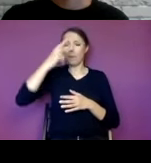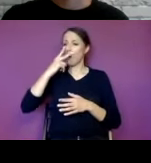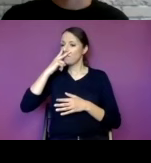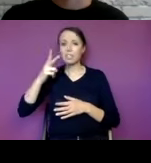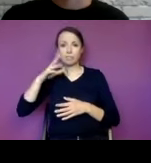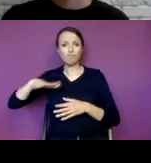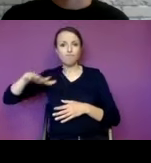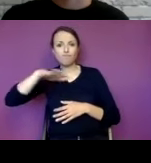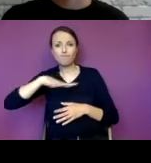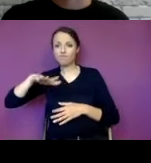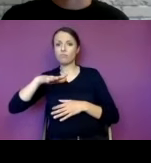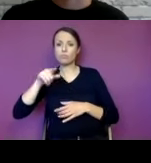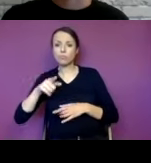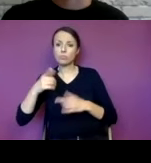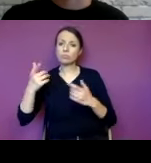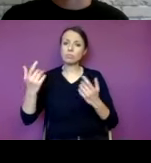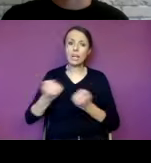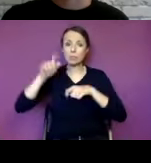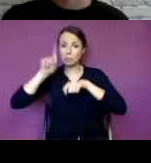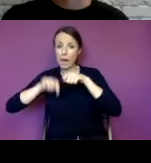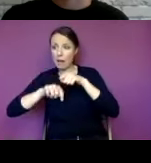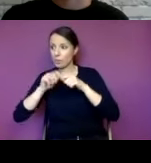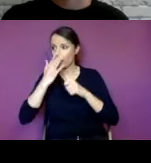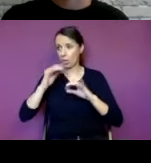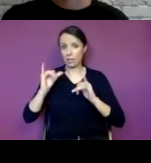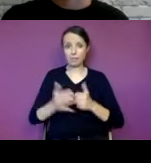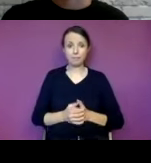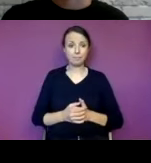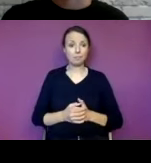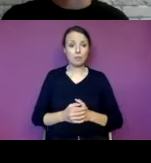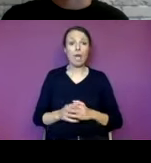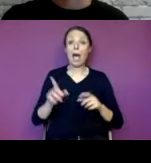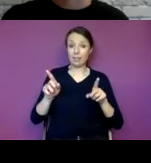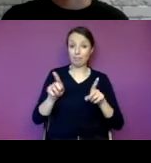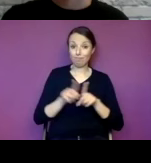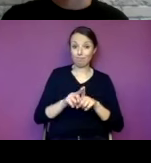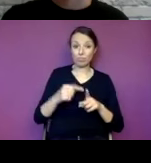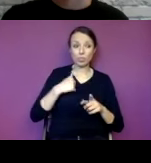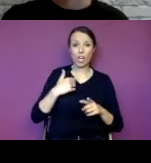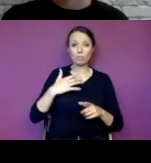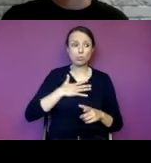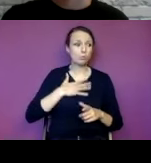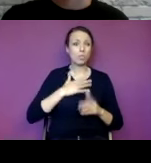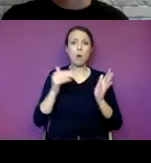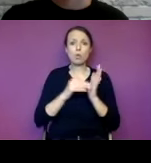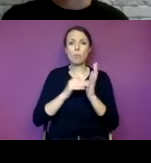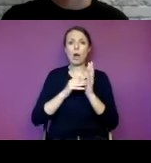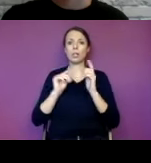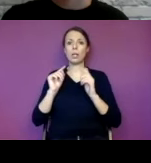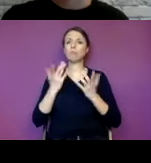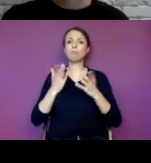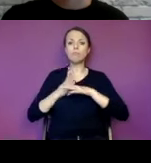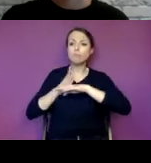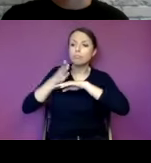miejscu. Natomiast też moja potrzeba zatrzymywania się obok tych w cudzysłowie chałup wynikała też z tego, że zależało mi